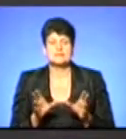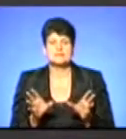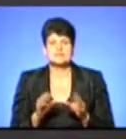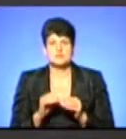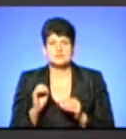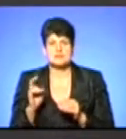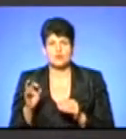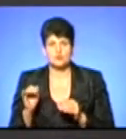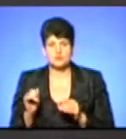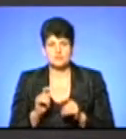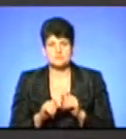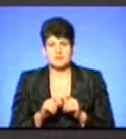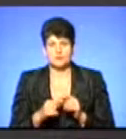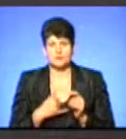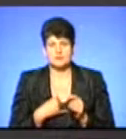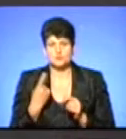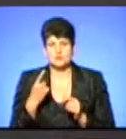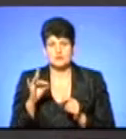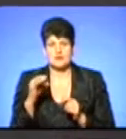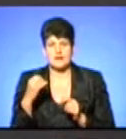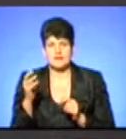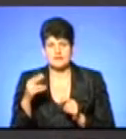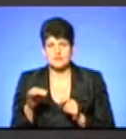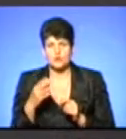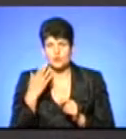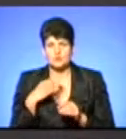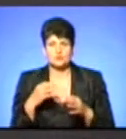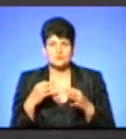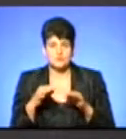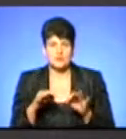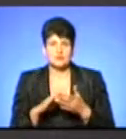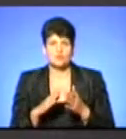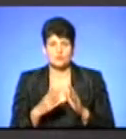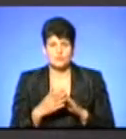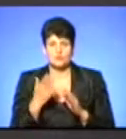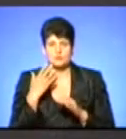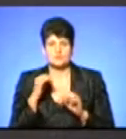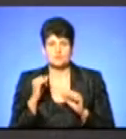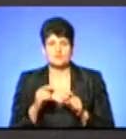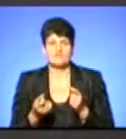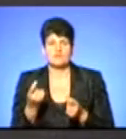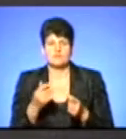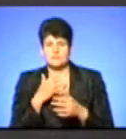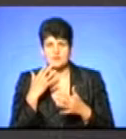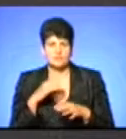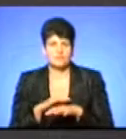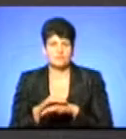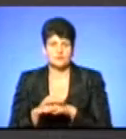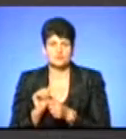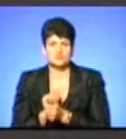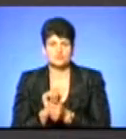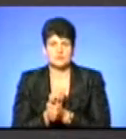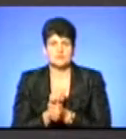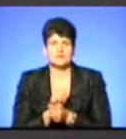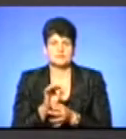інспекції у нас відбувся поки що один рейд, тоді, коли дозволяли сприятливі умови, коли можна було виявити найбільше фактів спалення сухих